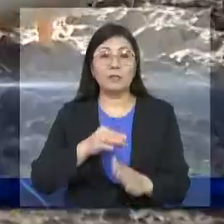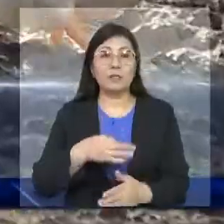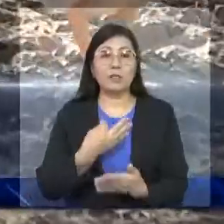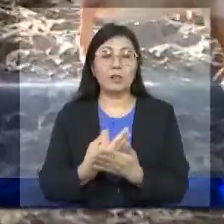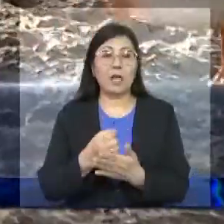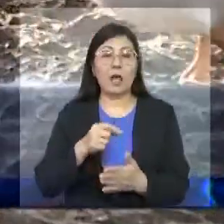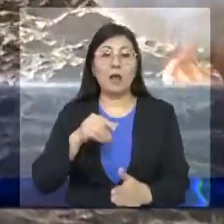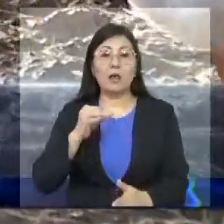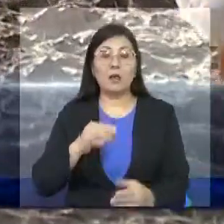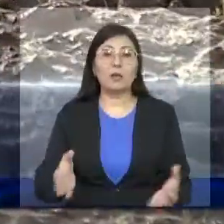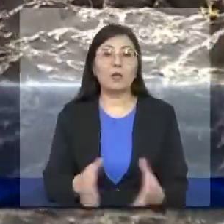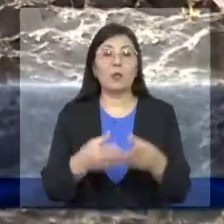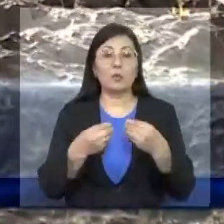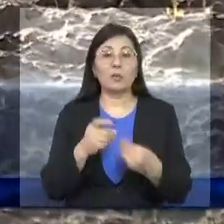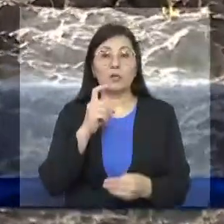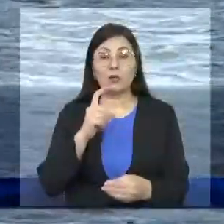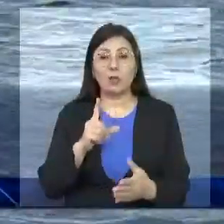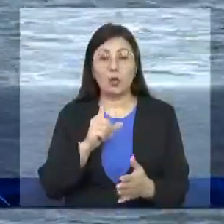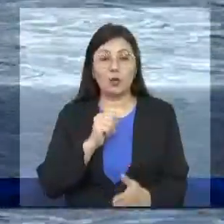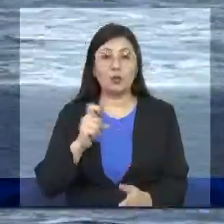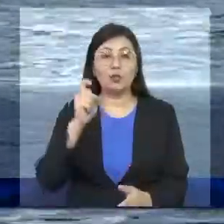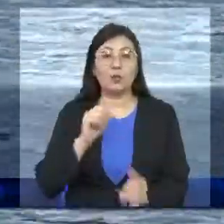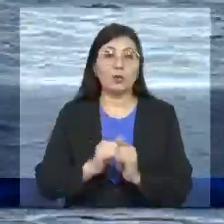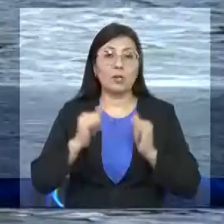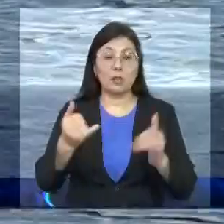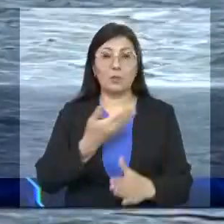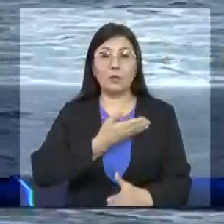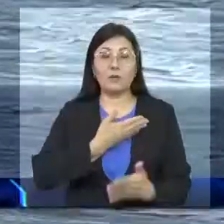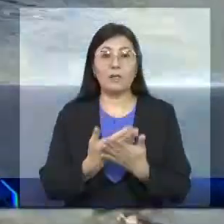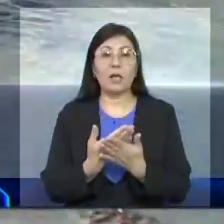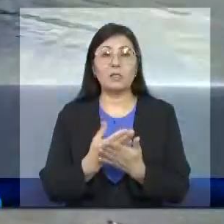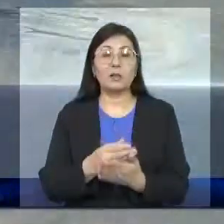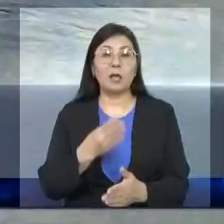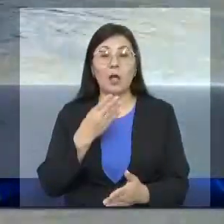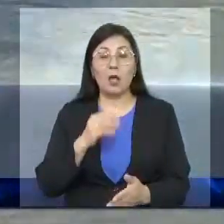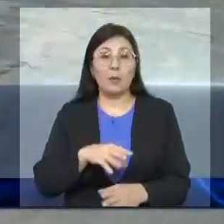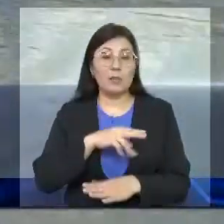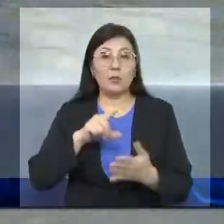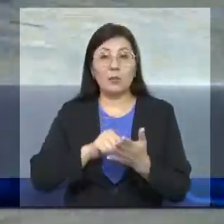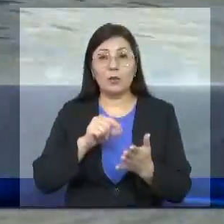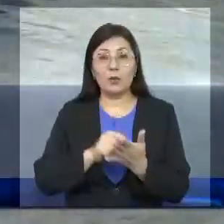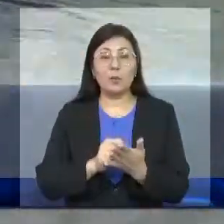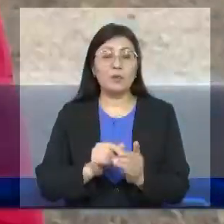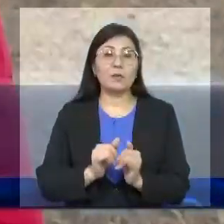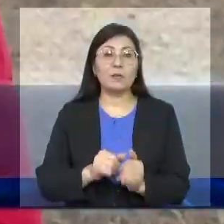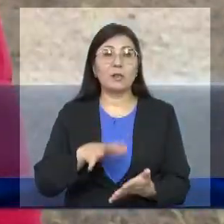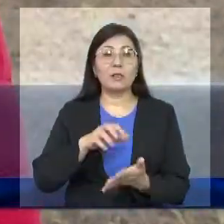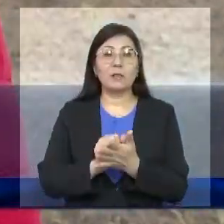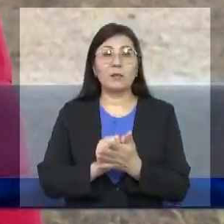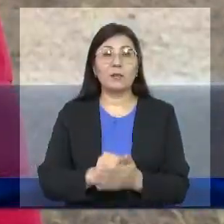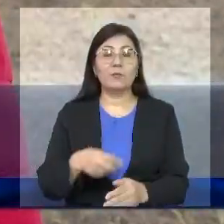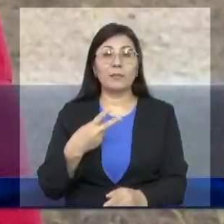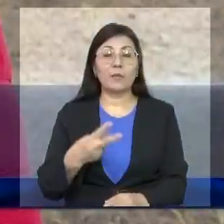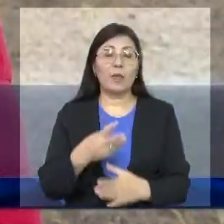келе Әлияның отбасы құс шаруашылығын өрдетуді жөн көрген. Бүгінде қаз, үйрек, тауықтың түрлі тұқымын өсіріп отыр. 2 миллион